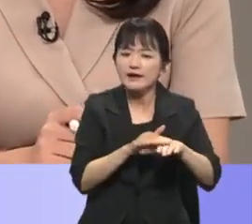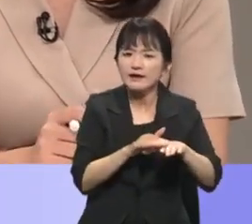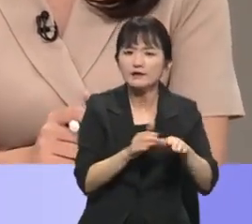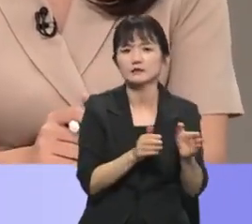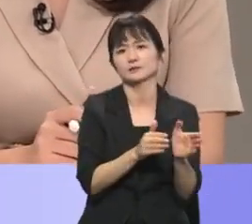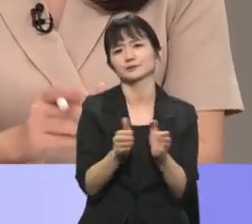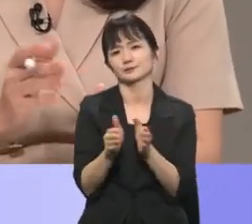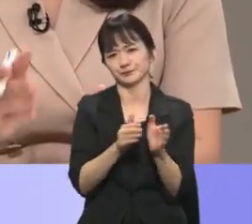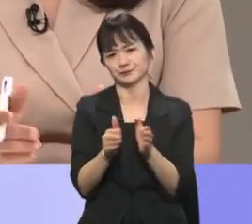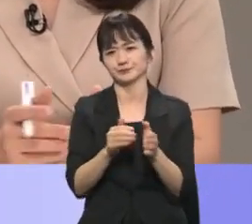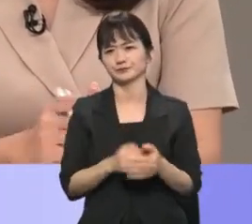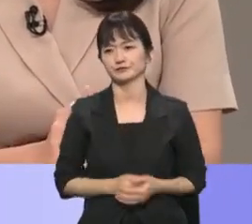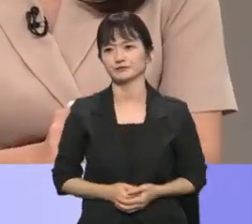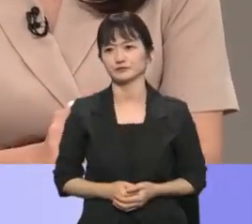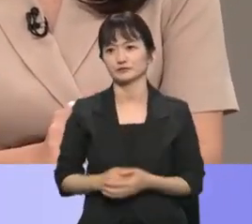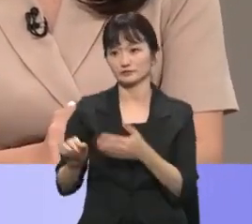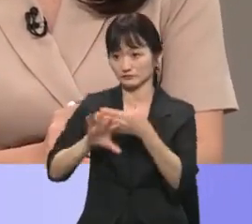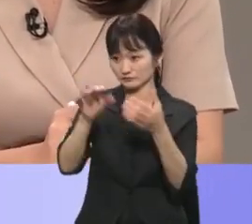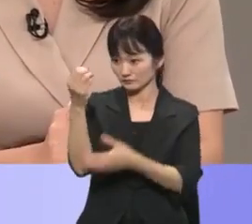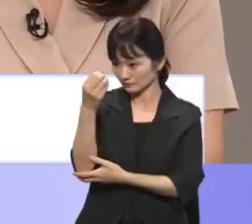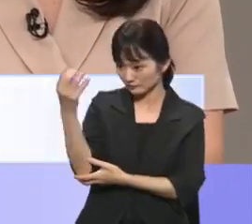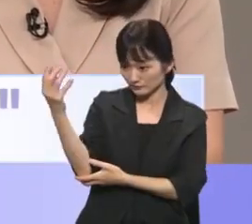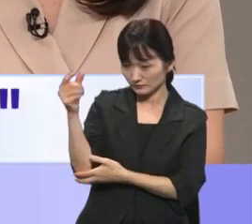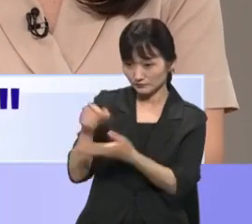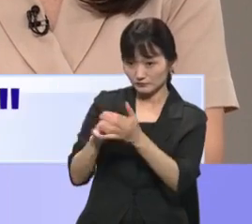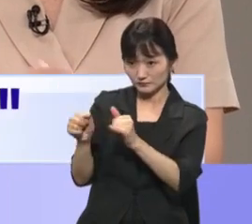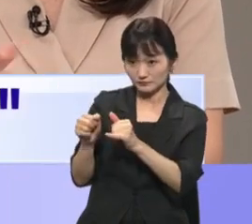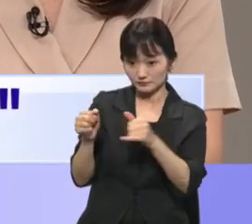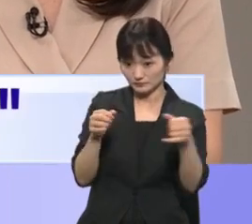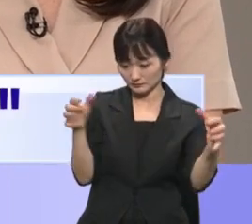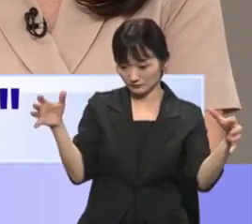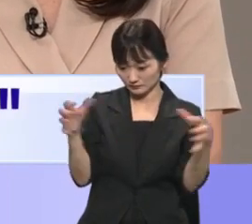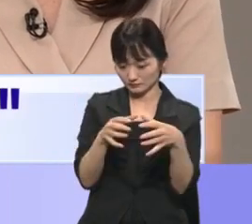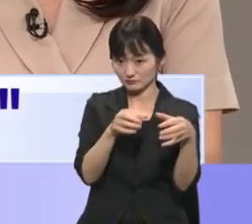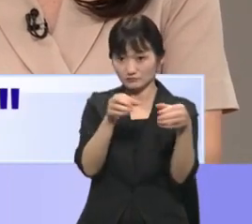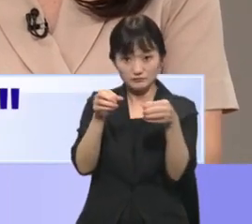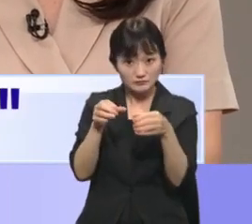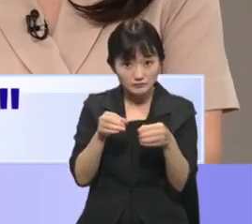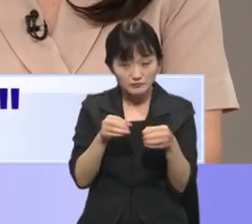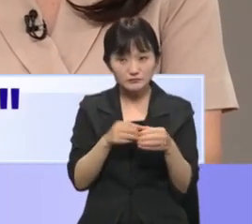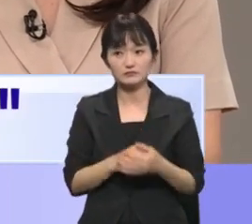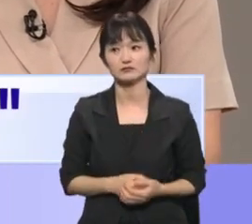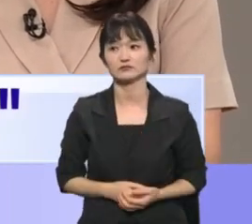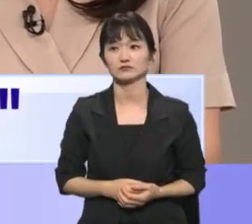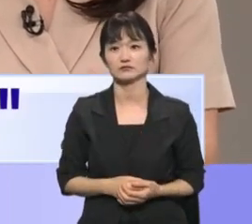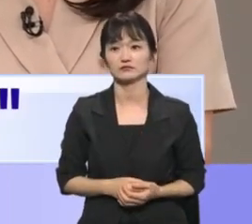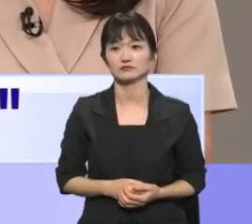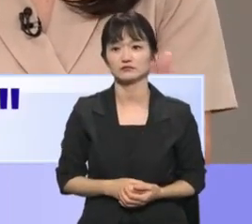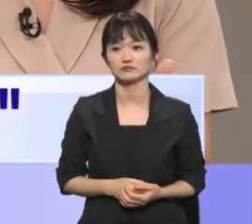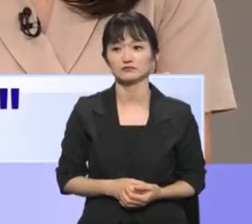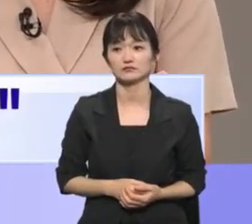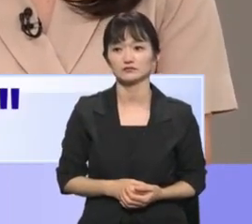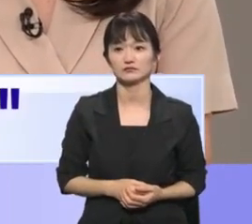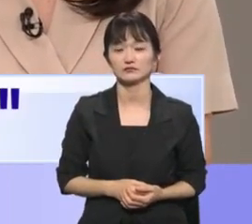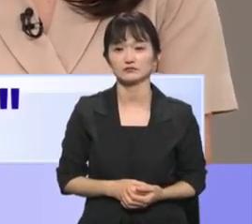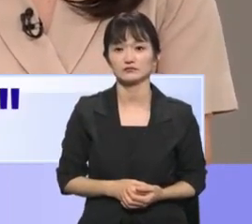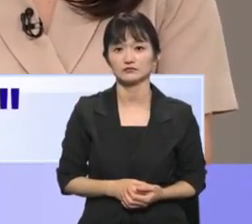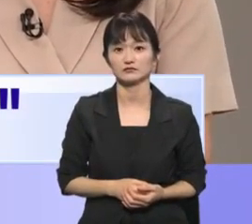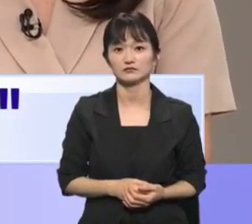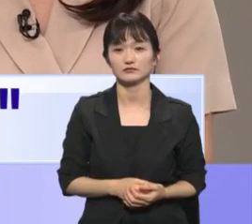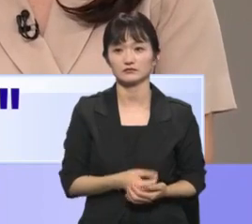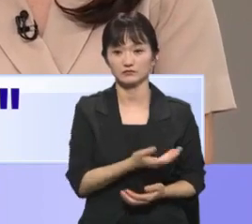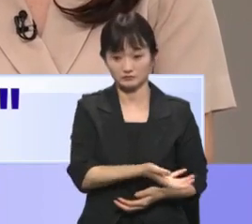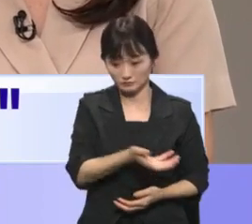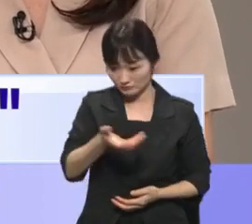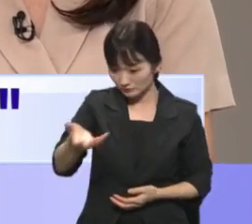되는 상황인데 지금은 왜 신기자들과의 간담회에서도 외신 기자들이 그렇다면 이제 퇴용하는이 국제 참가자 들에 대한